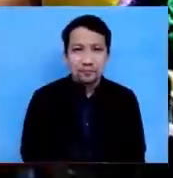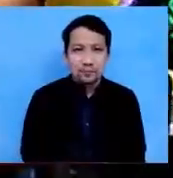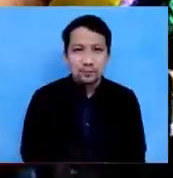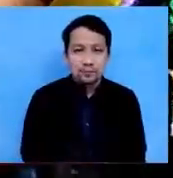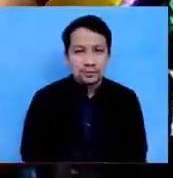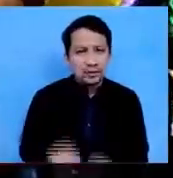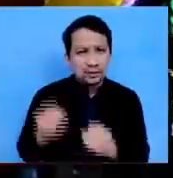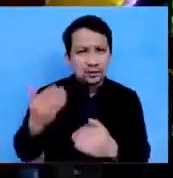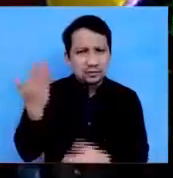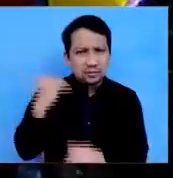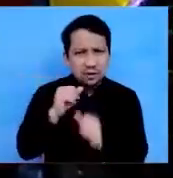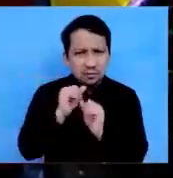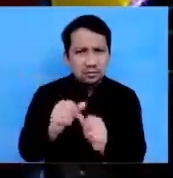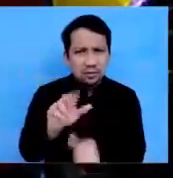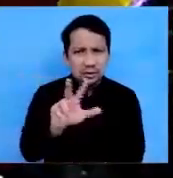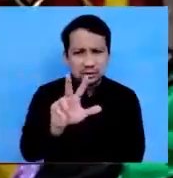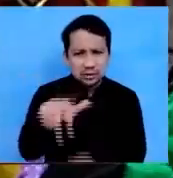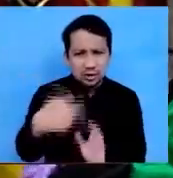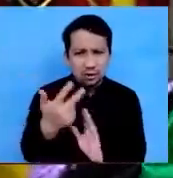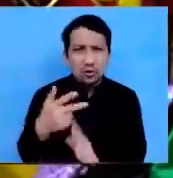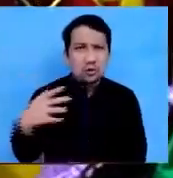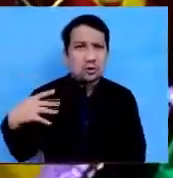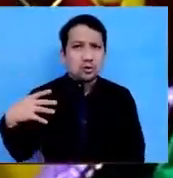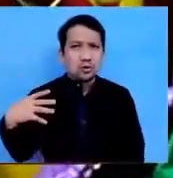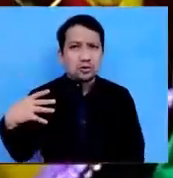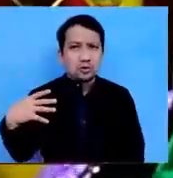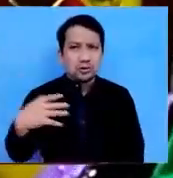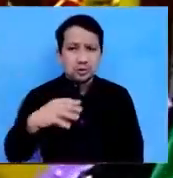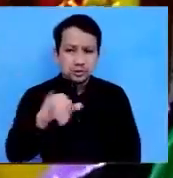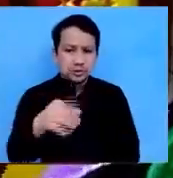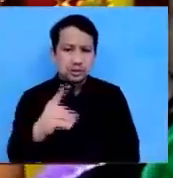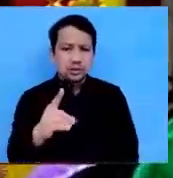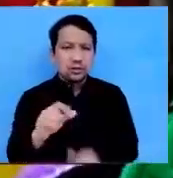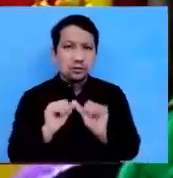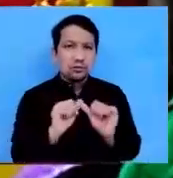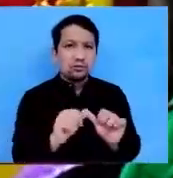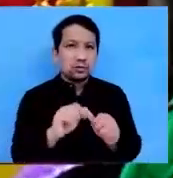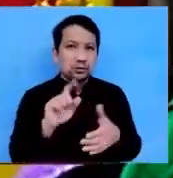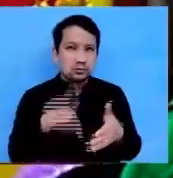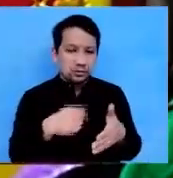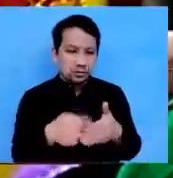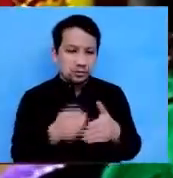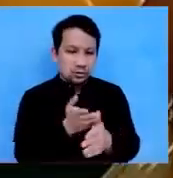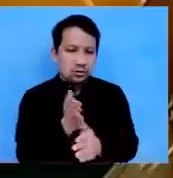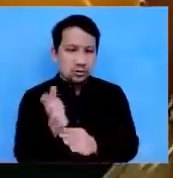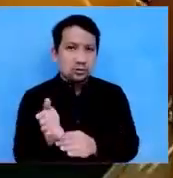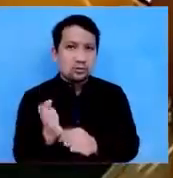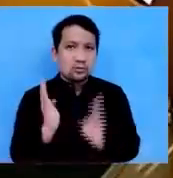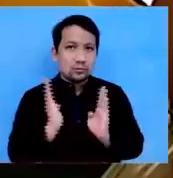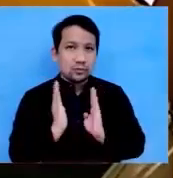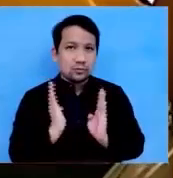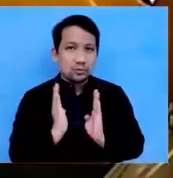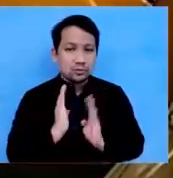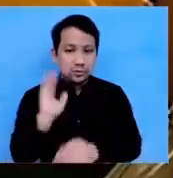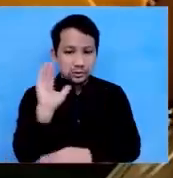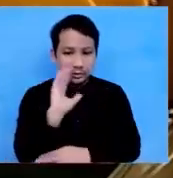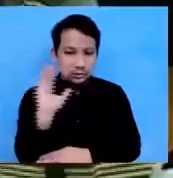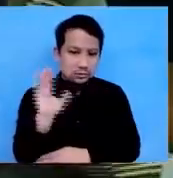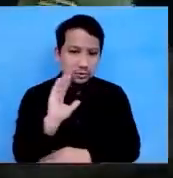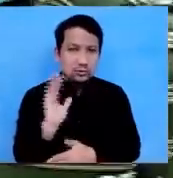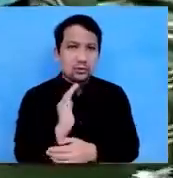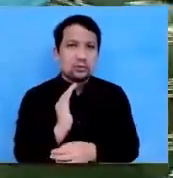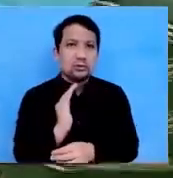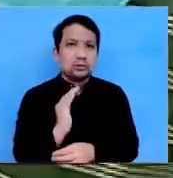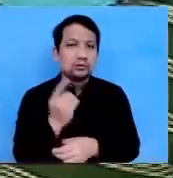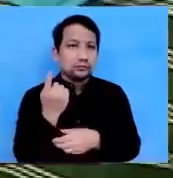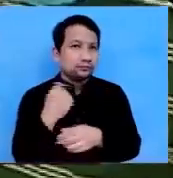Dati-rati, higit 3 oras ang inilalaan ni JD sa terminal bago makauwi ng Baguio tuwing Christmas rush. Madalas ay chance passenger pa raw siya